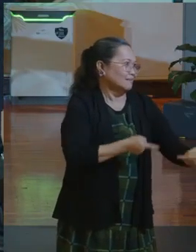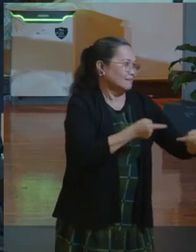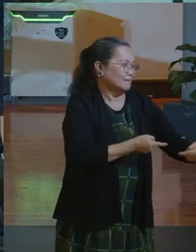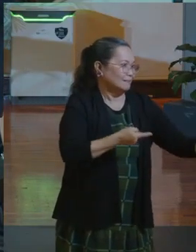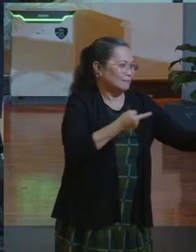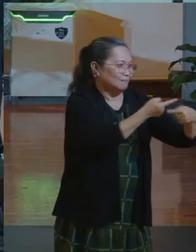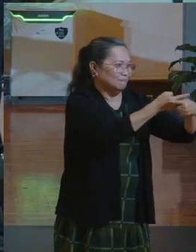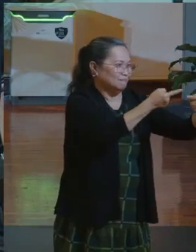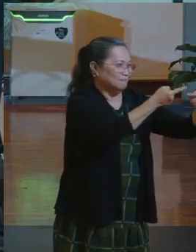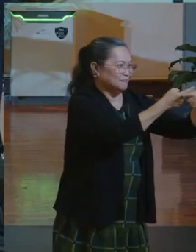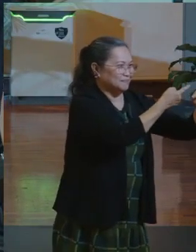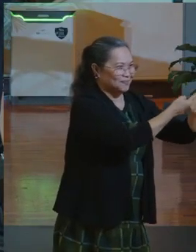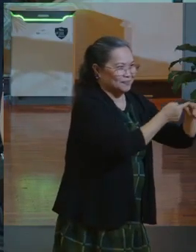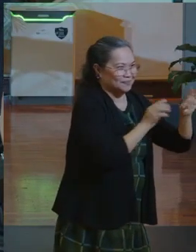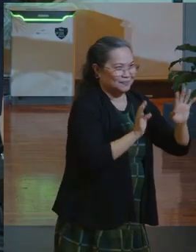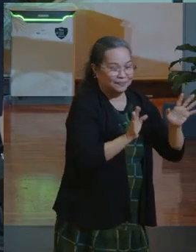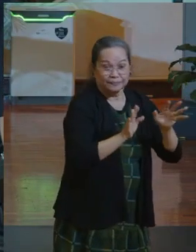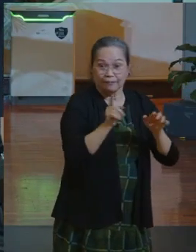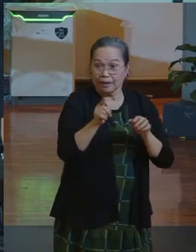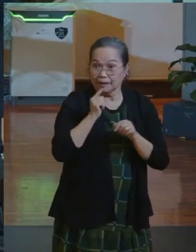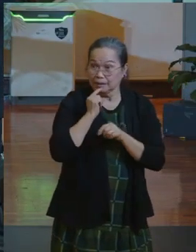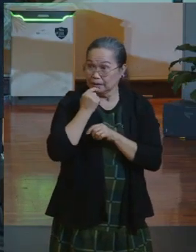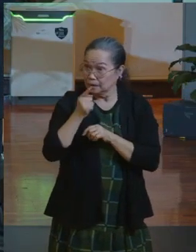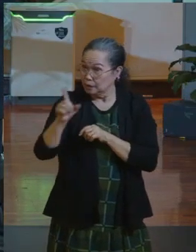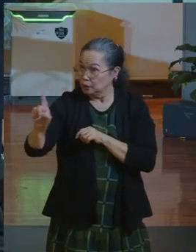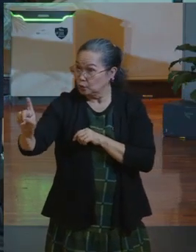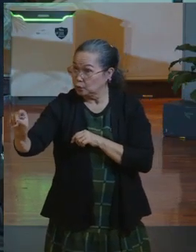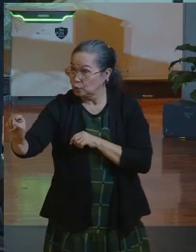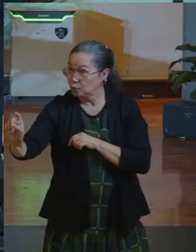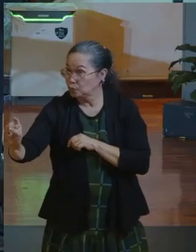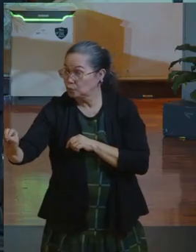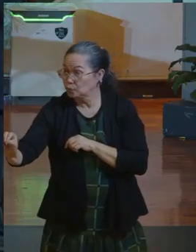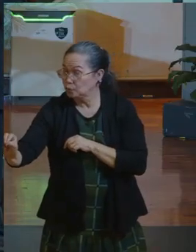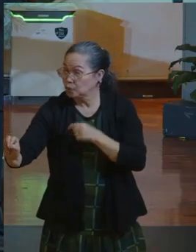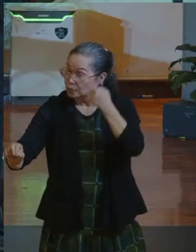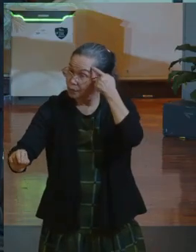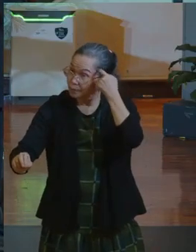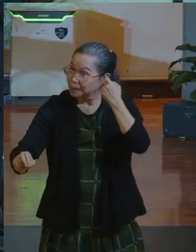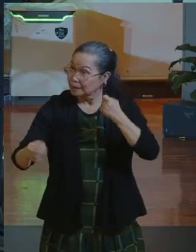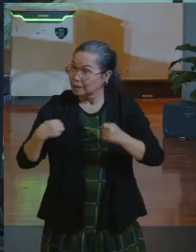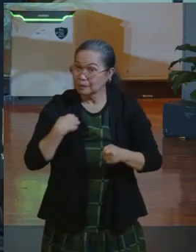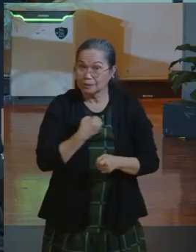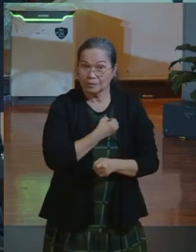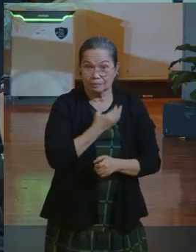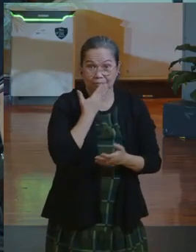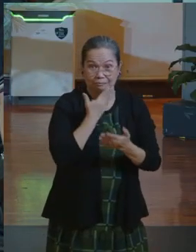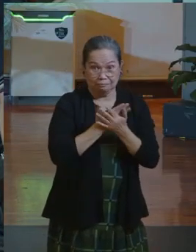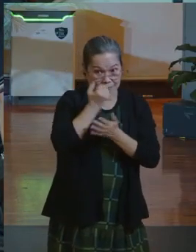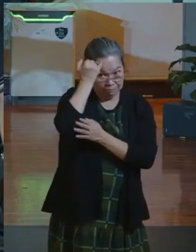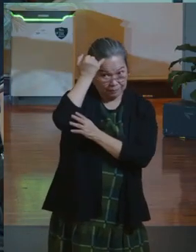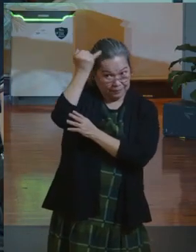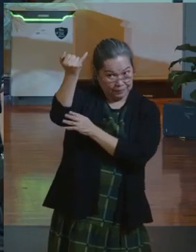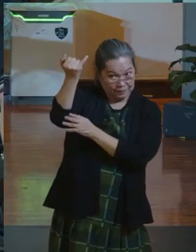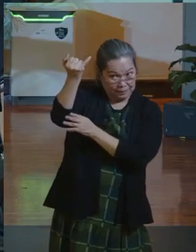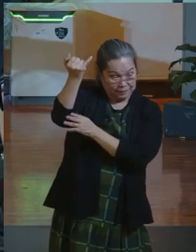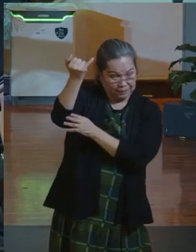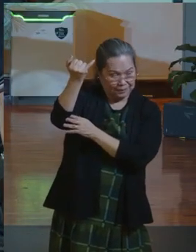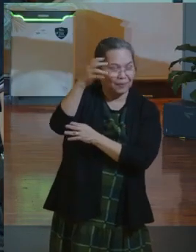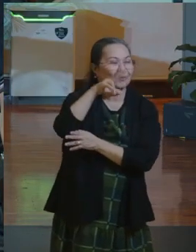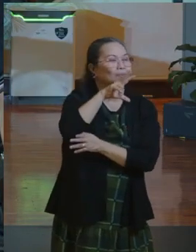Pero mga kapatid, ito po ay ginagawa natin hindi dahil ito isang magandang ideya,